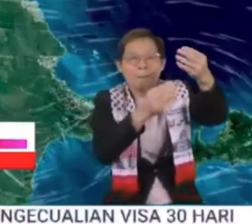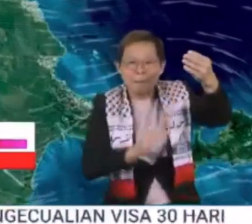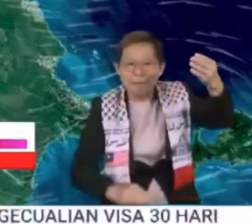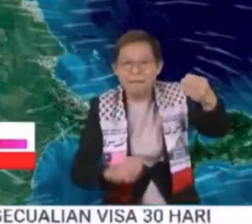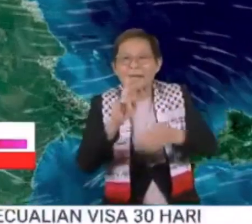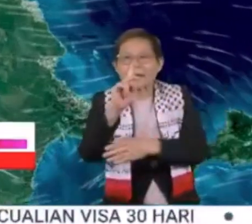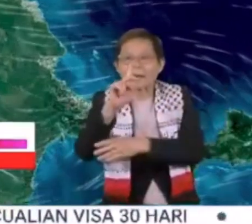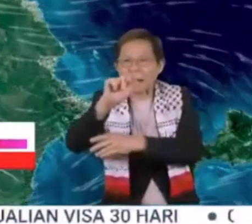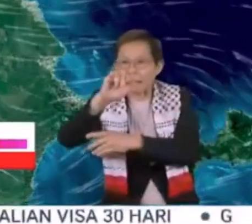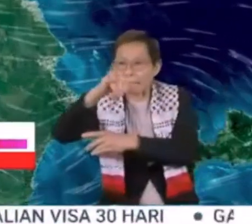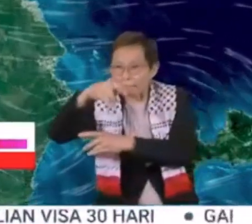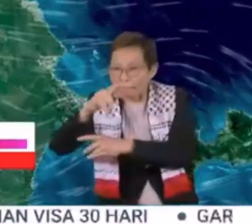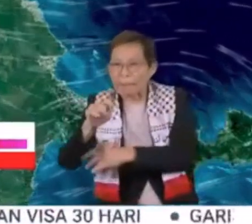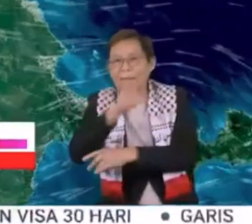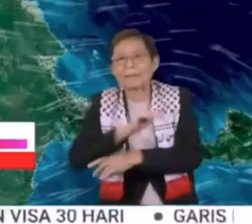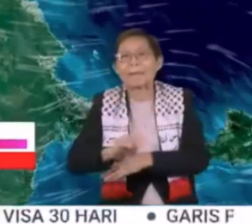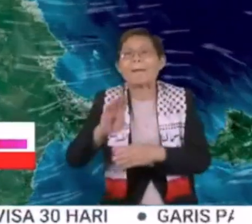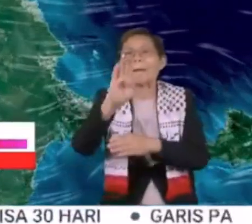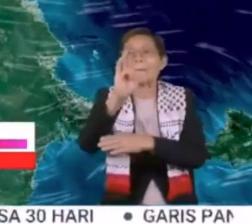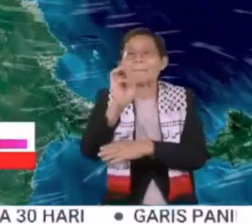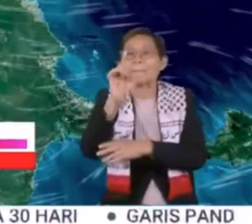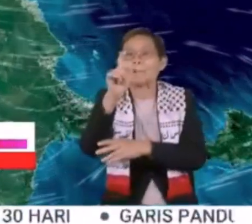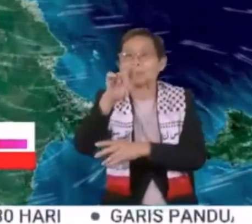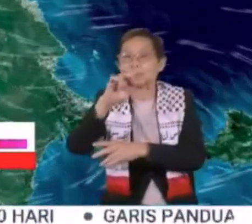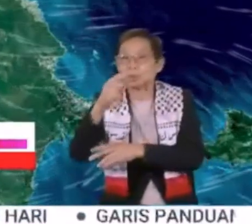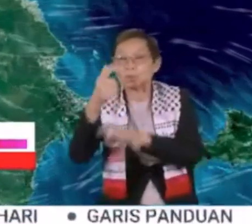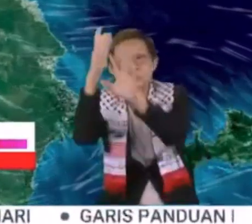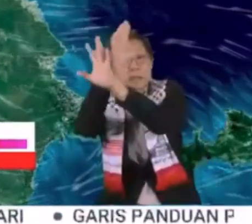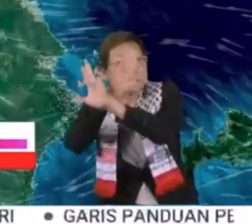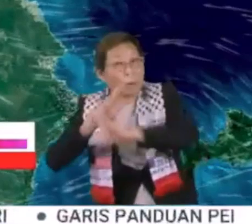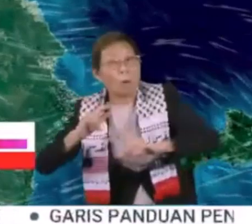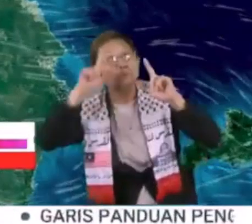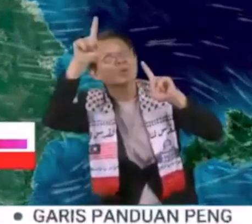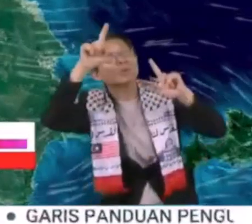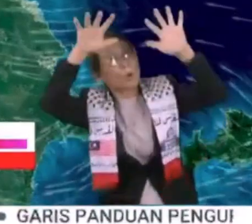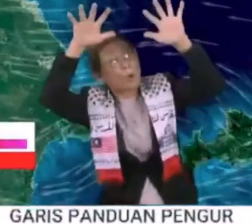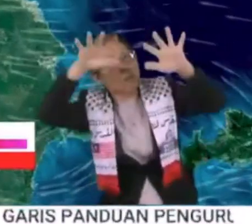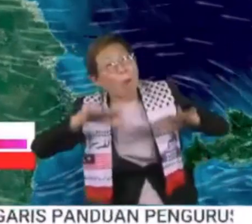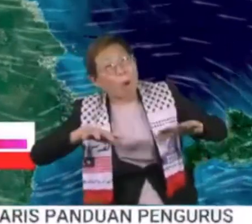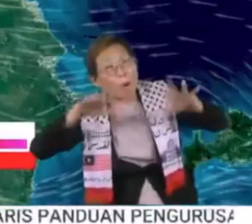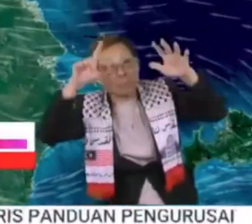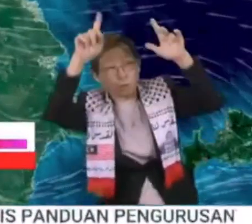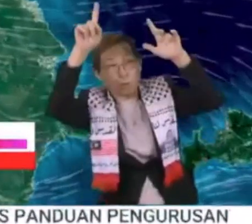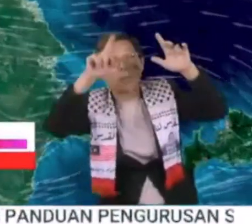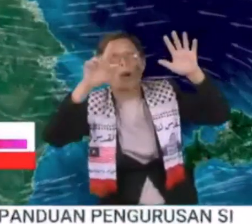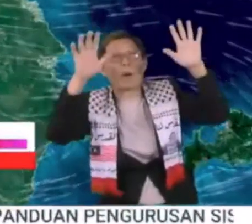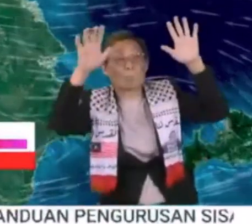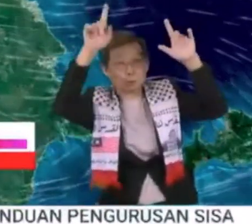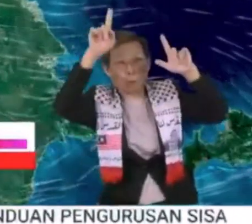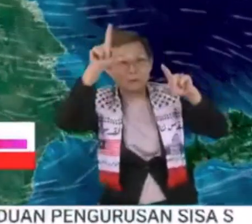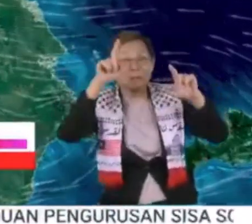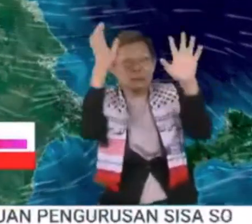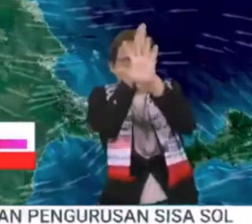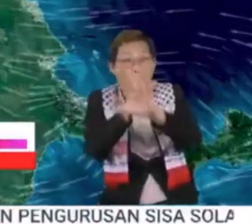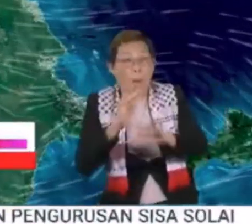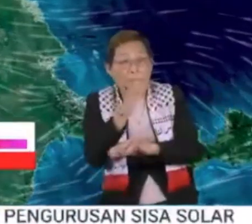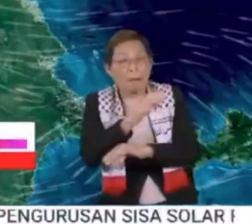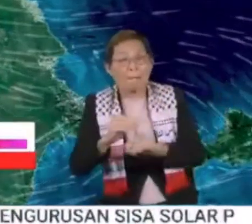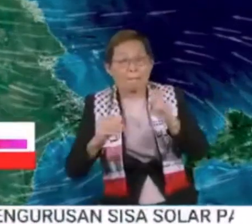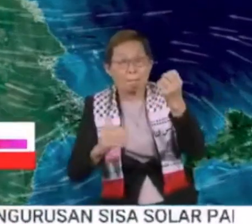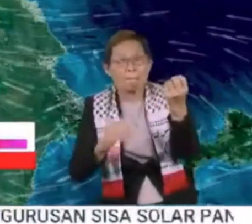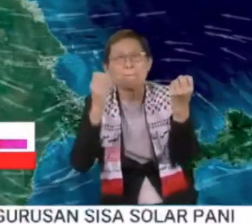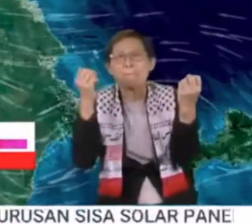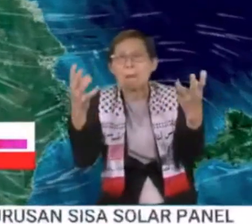bahagian Kapit serta di bahagian Betong di negeri Sarawak. Baik, keadaan cuaca yang berlaku di negeri Sarawak ini serta kebanyakan